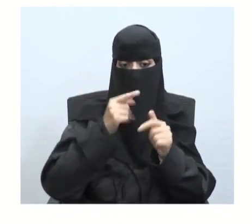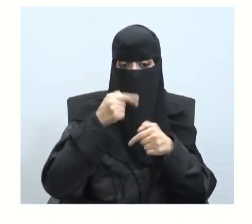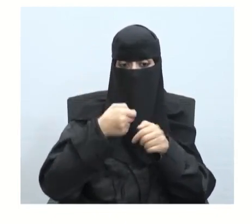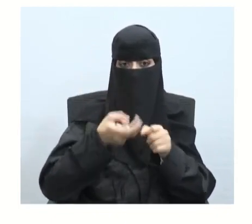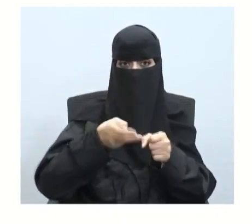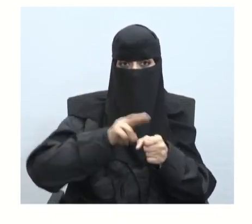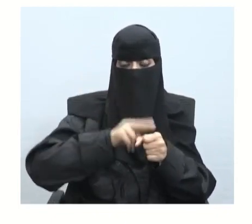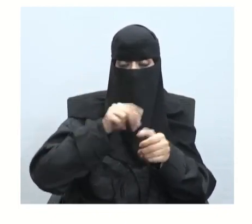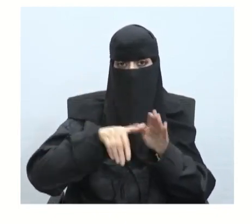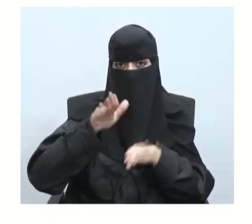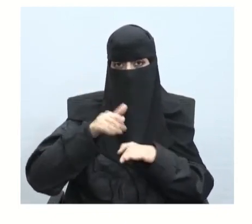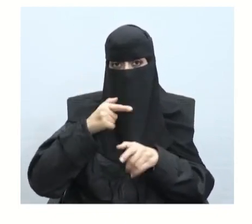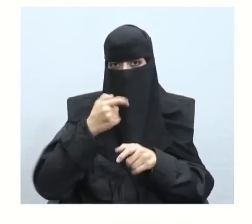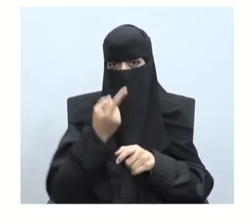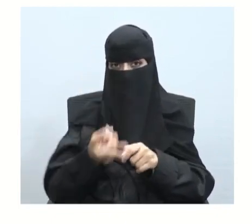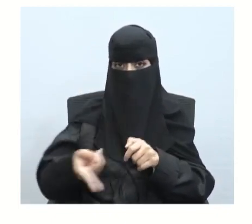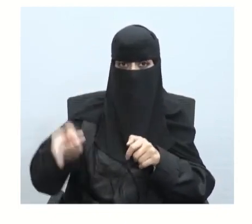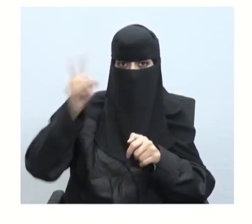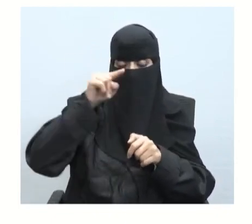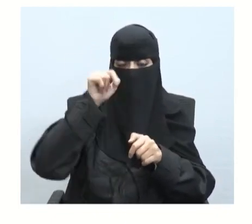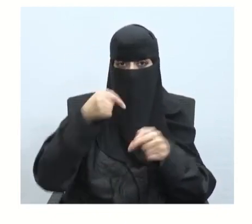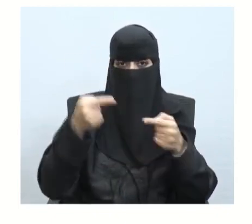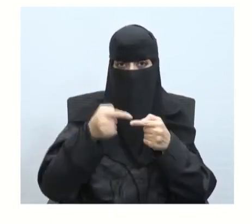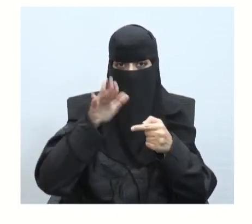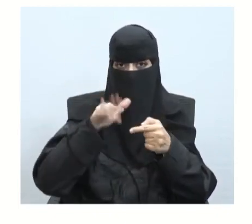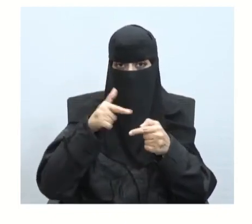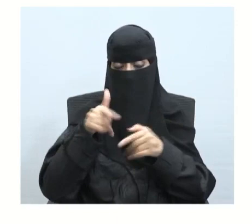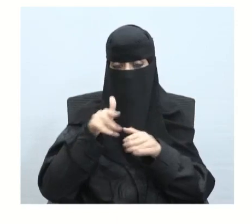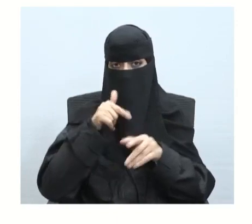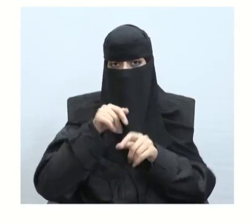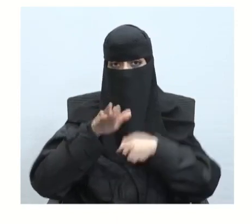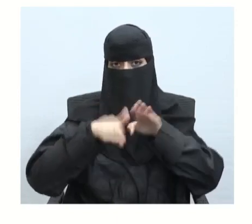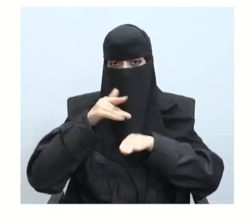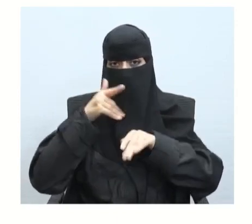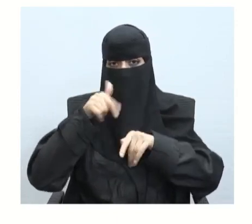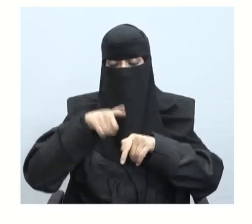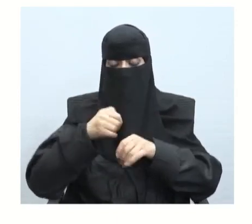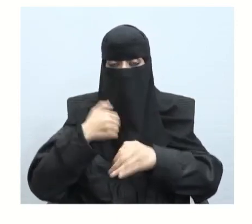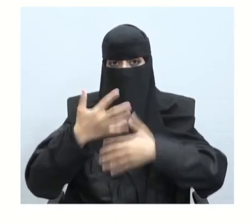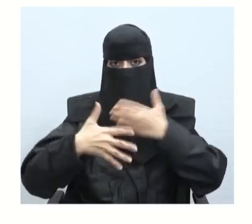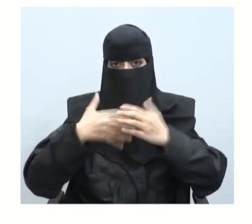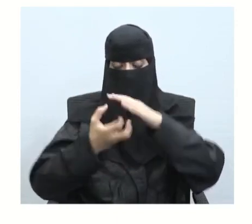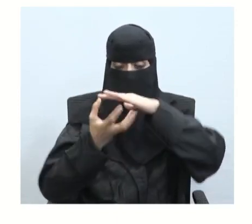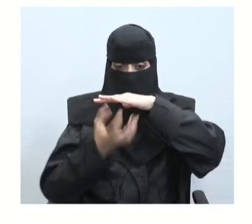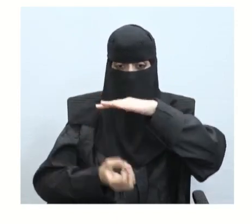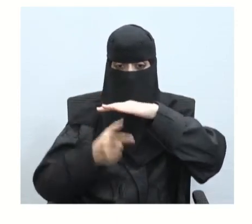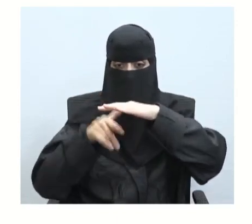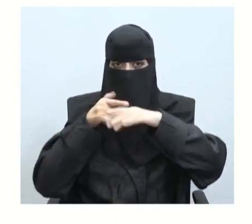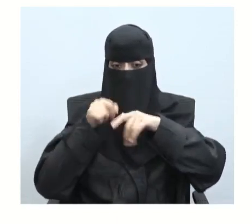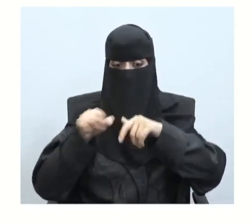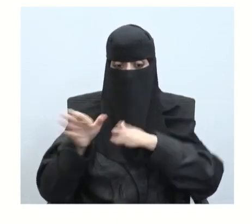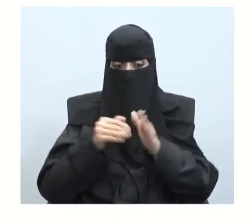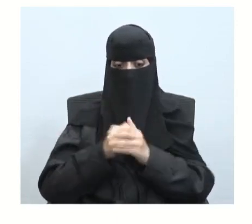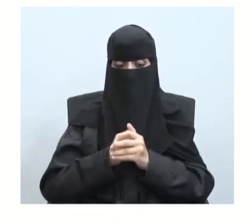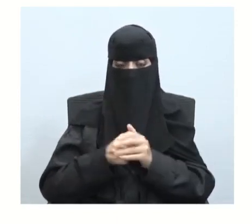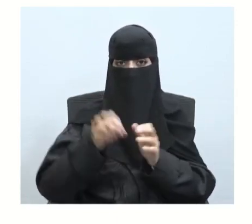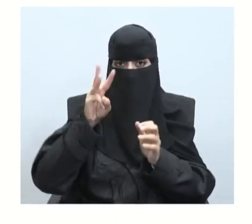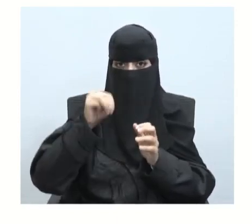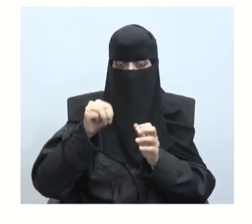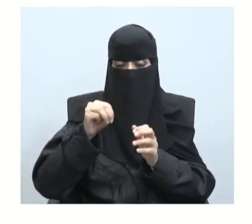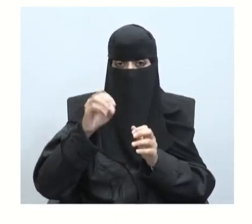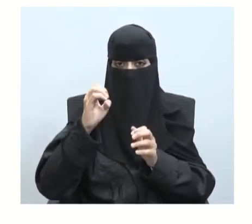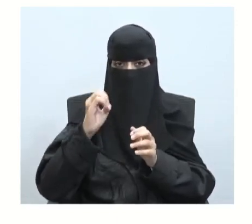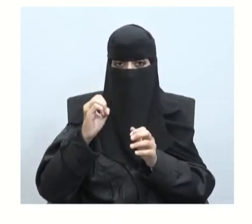يعادل الطاقه الكليه التي بدورها تعادل طاقه الجذب ام اتش جي تمام